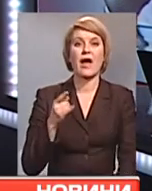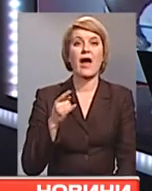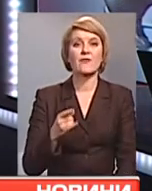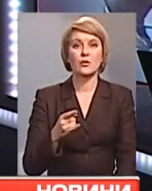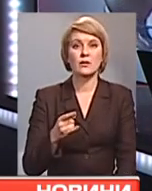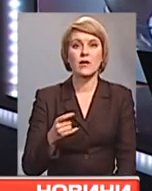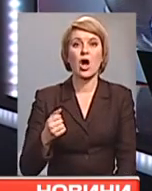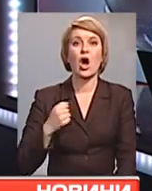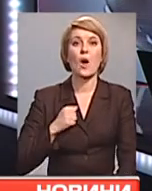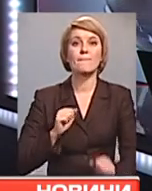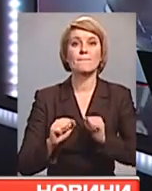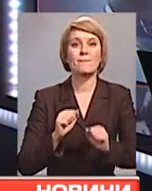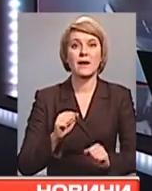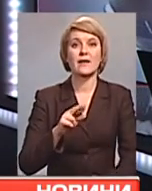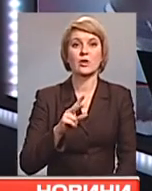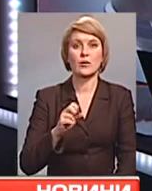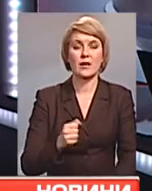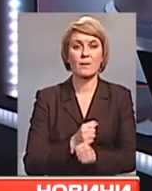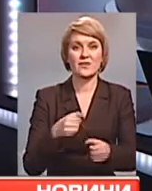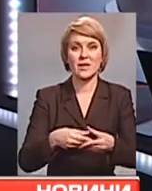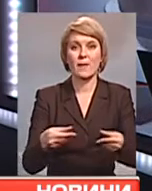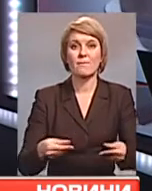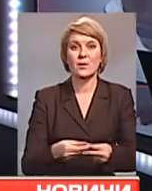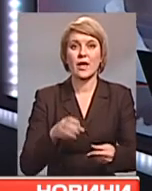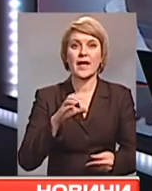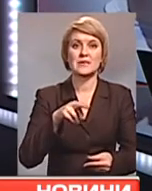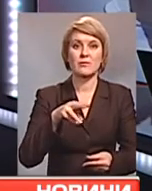Янголенка підірвали міною СПМ. Це фугасний